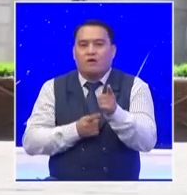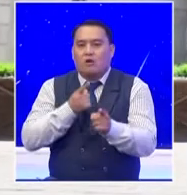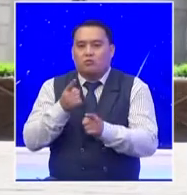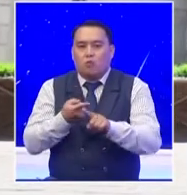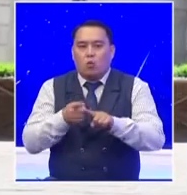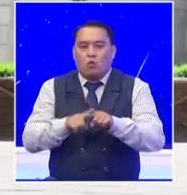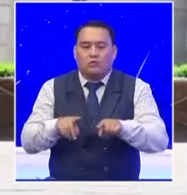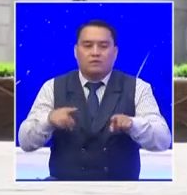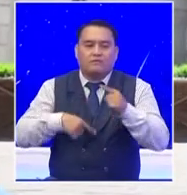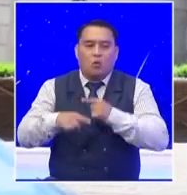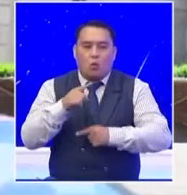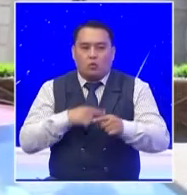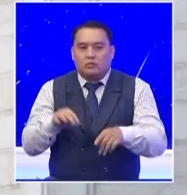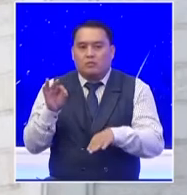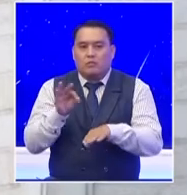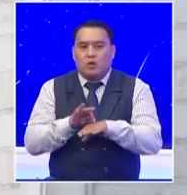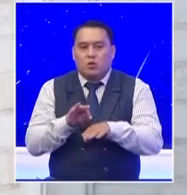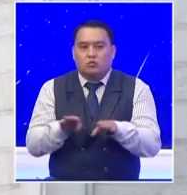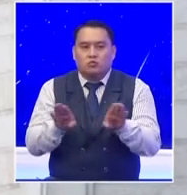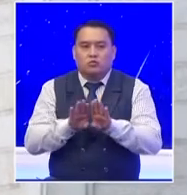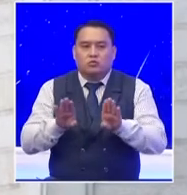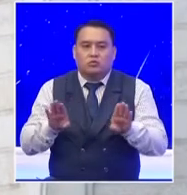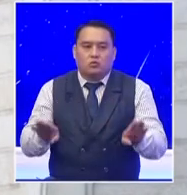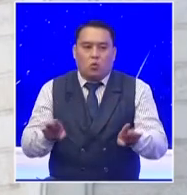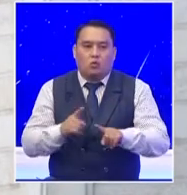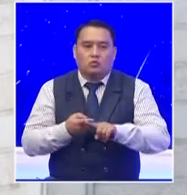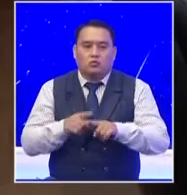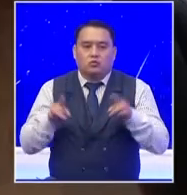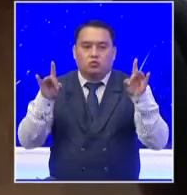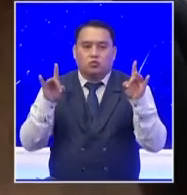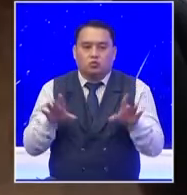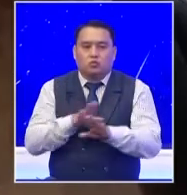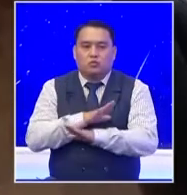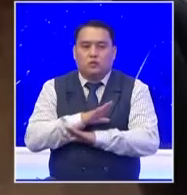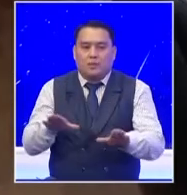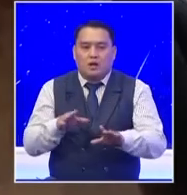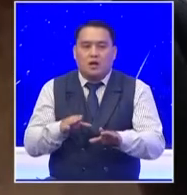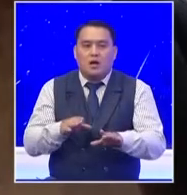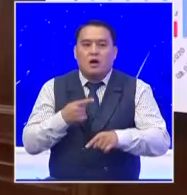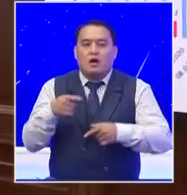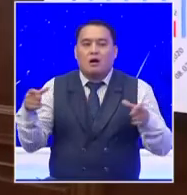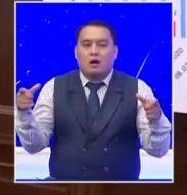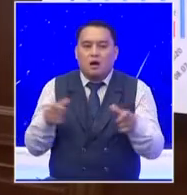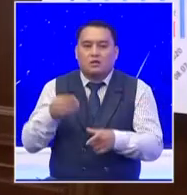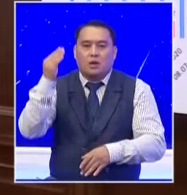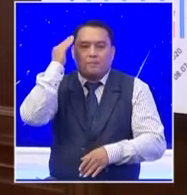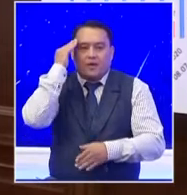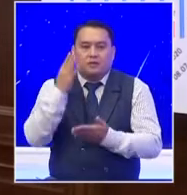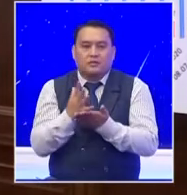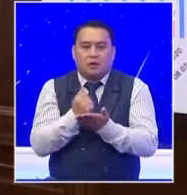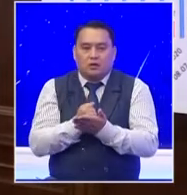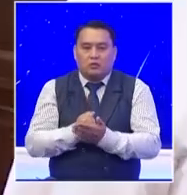укладу жизни. Однако болезнь никуда не исчезла, и чуда не произошло. Следовательно, карантинные меры